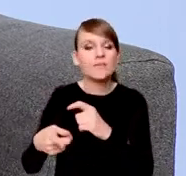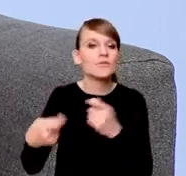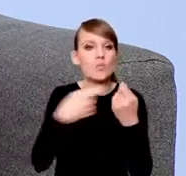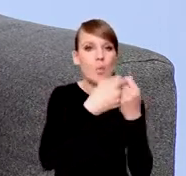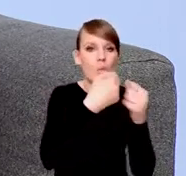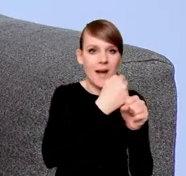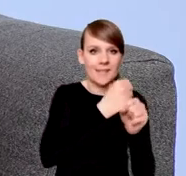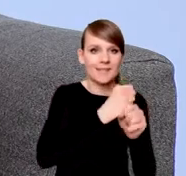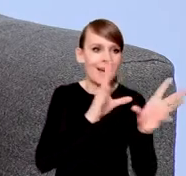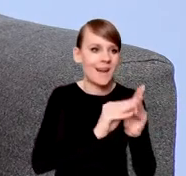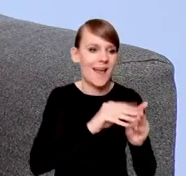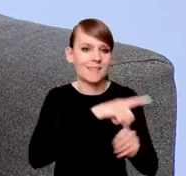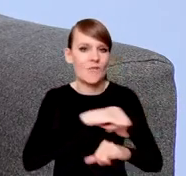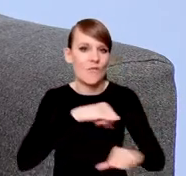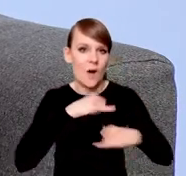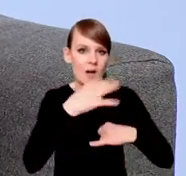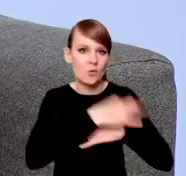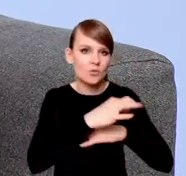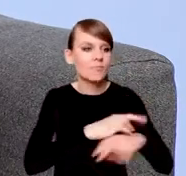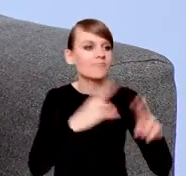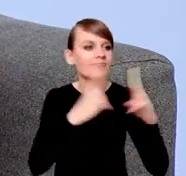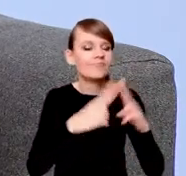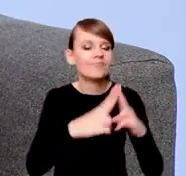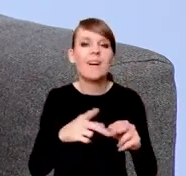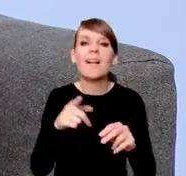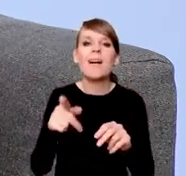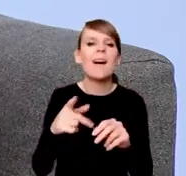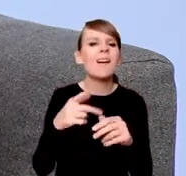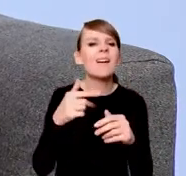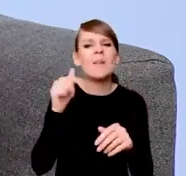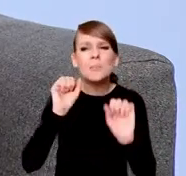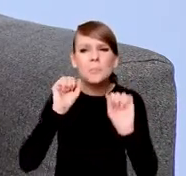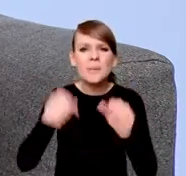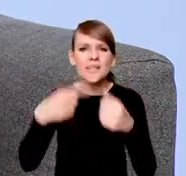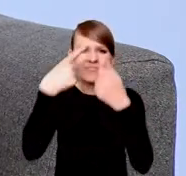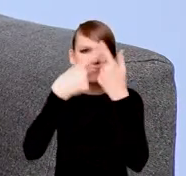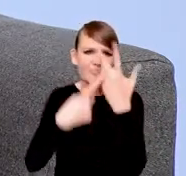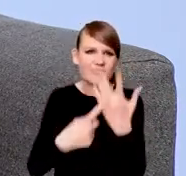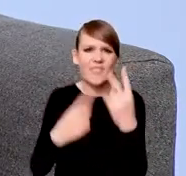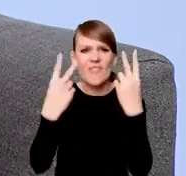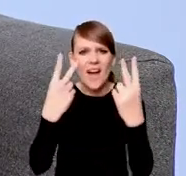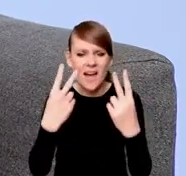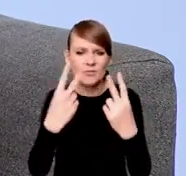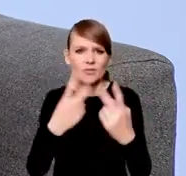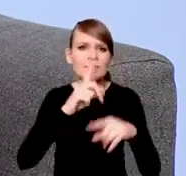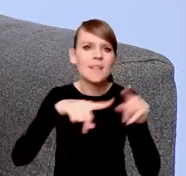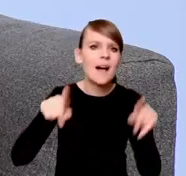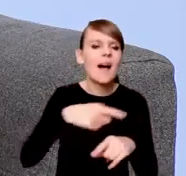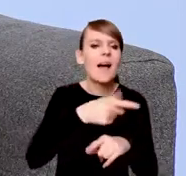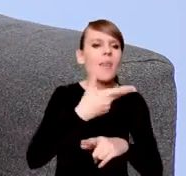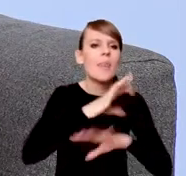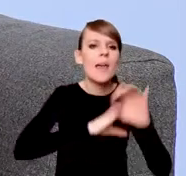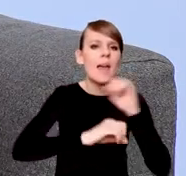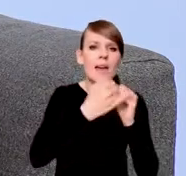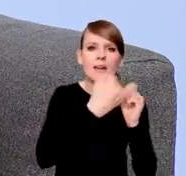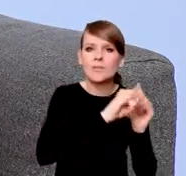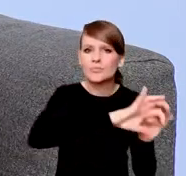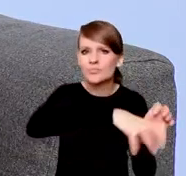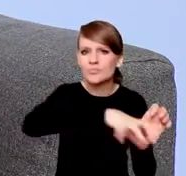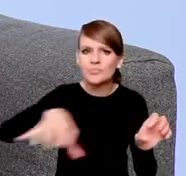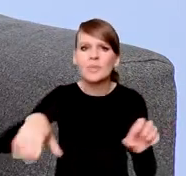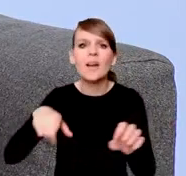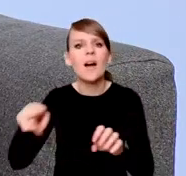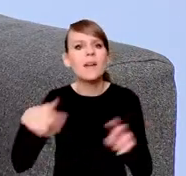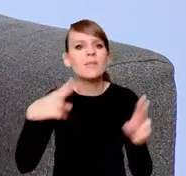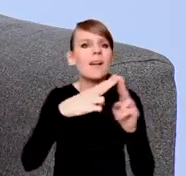w celu ustalania priorytetów, które z rzeczy w zależności od rodzaju studentów z niepełnosprawnością należy w pierwszej